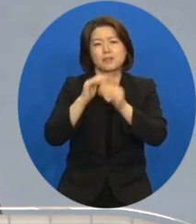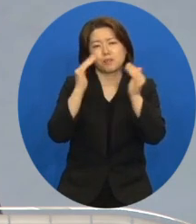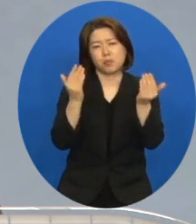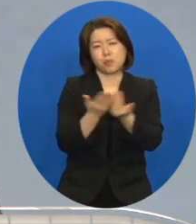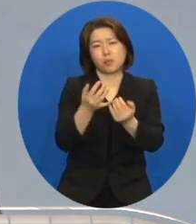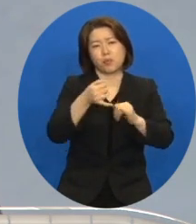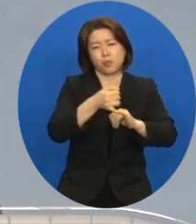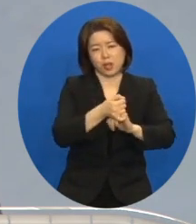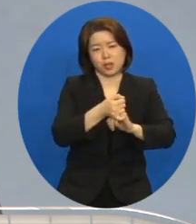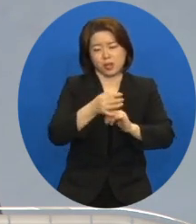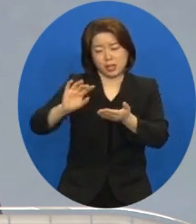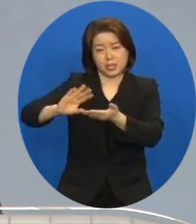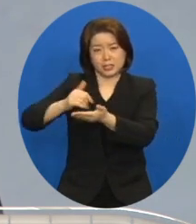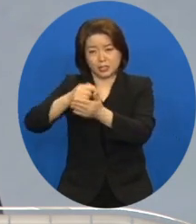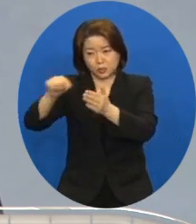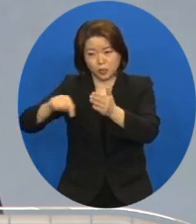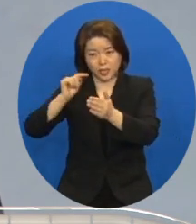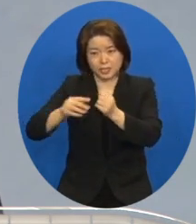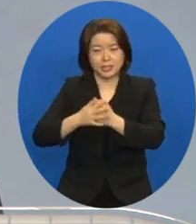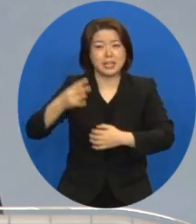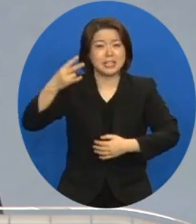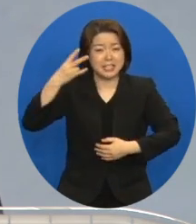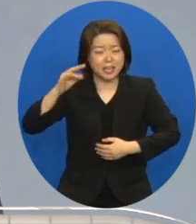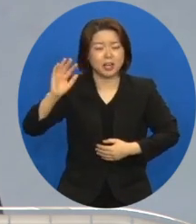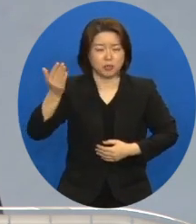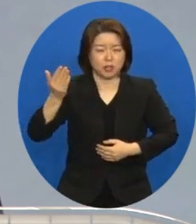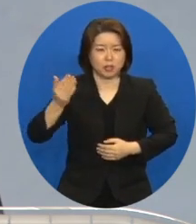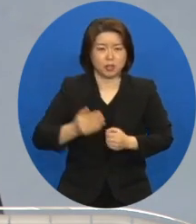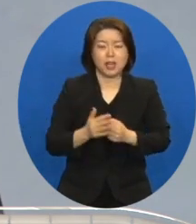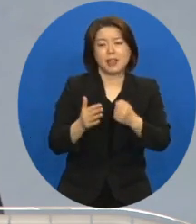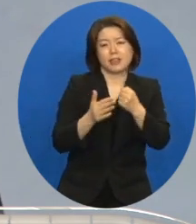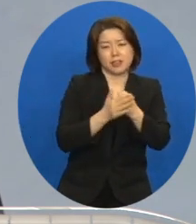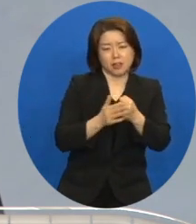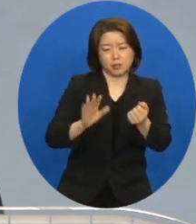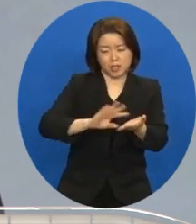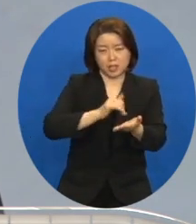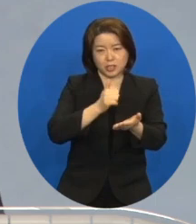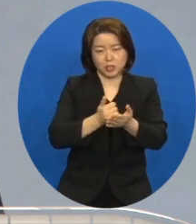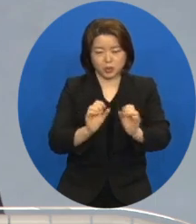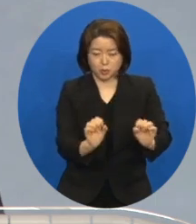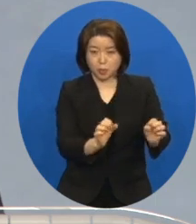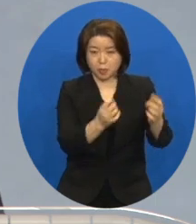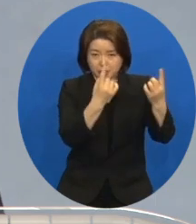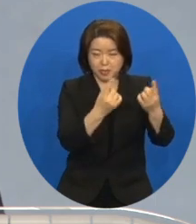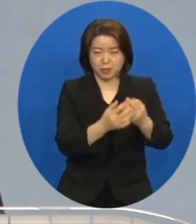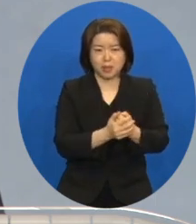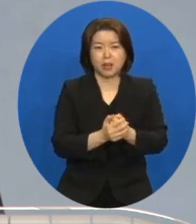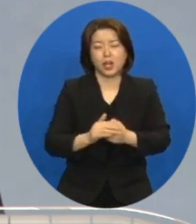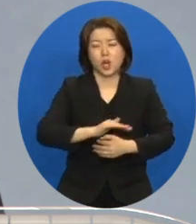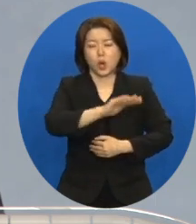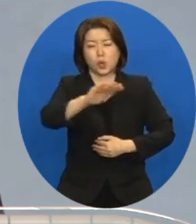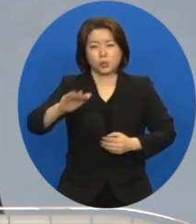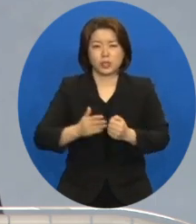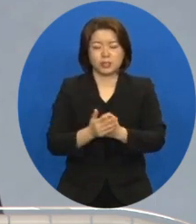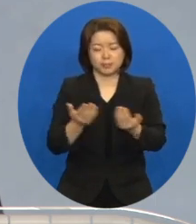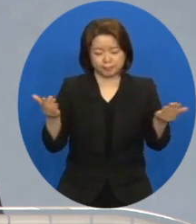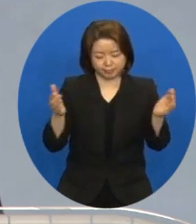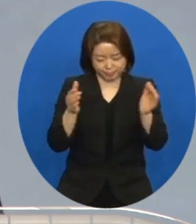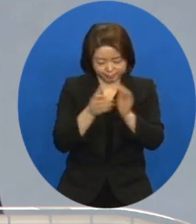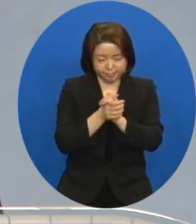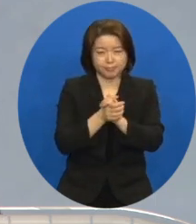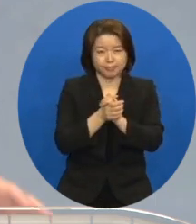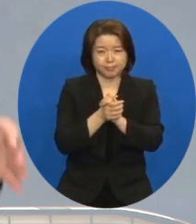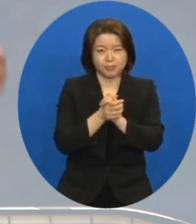약속은 그리스도 안에서 예가 됩니다. 그러므로 그리스도로 말미암아 우리는 아멘